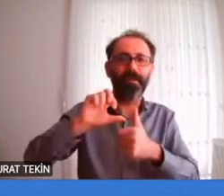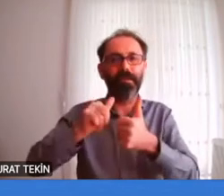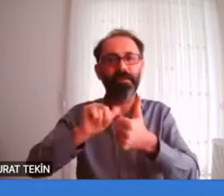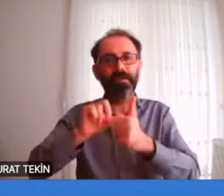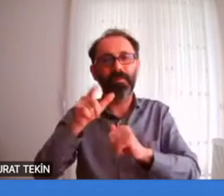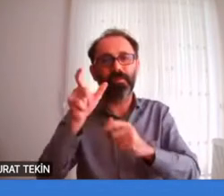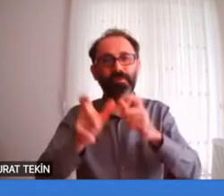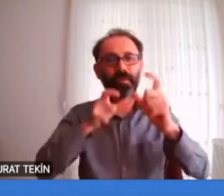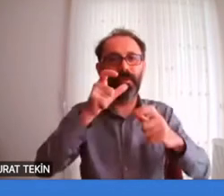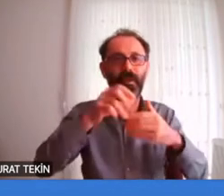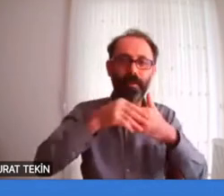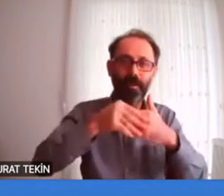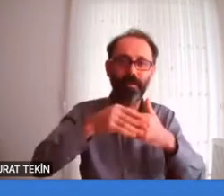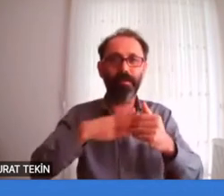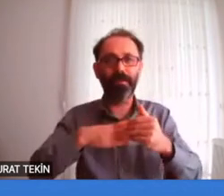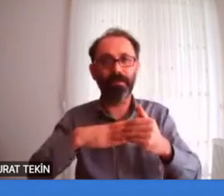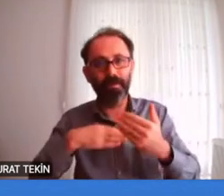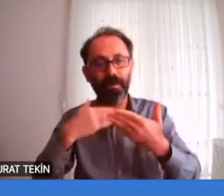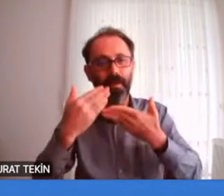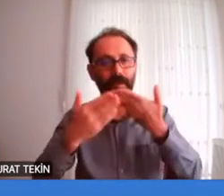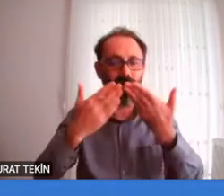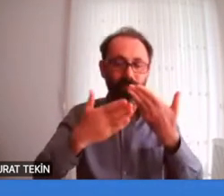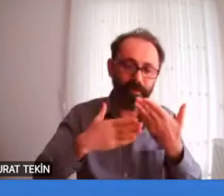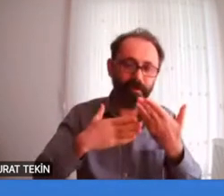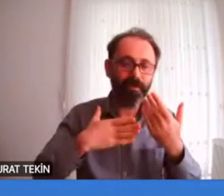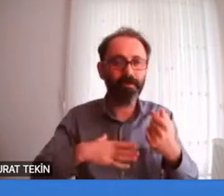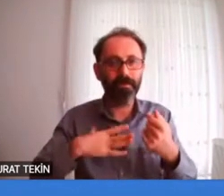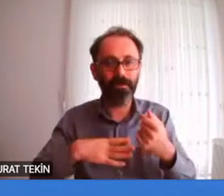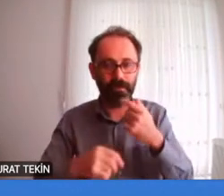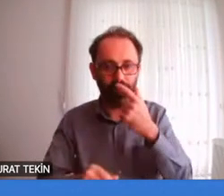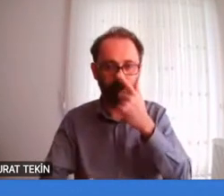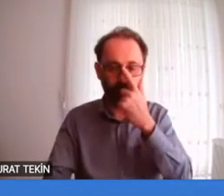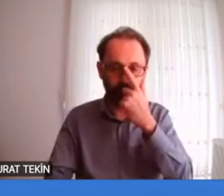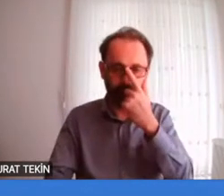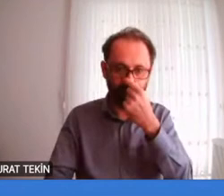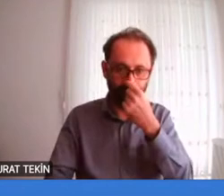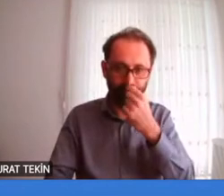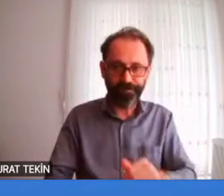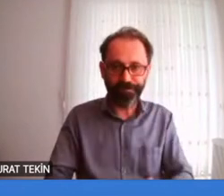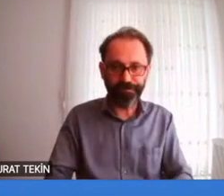isminizi zikretmeniz gibi tamamlayabiliriz diye düşünüyorum. Eğer sizin için de uygunsa.